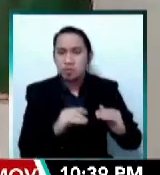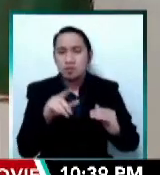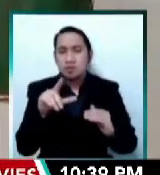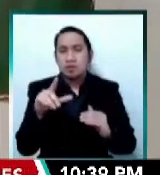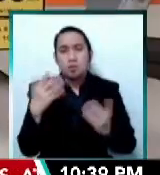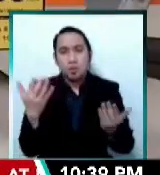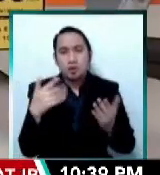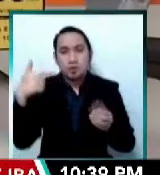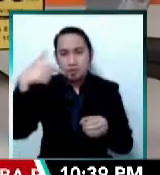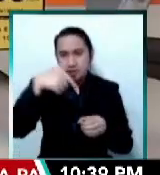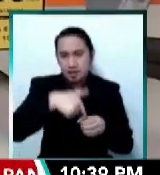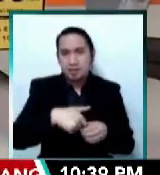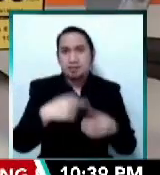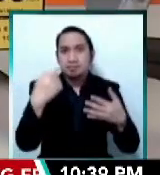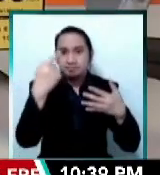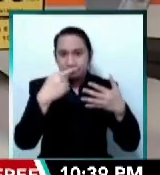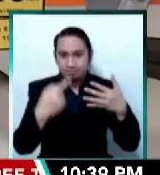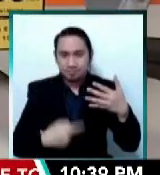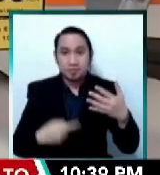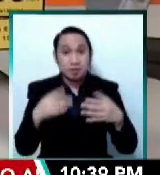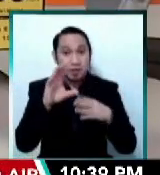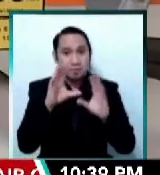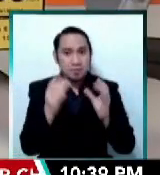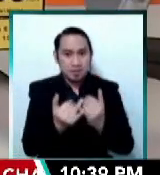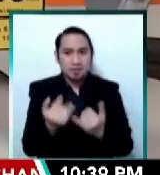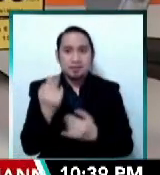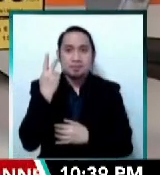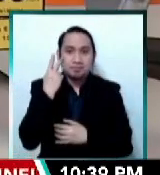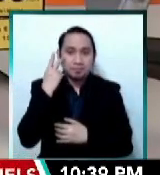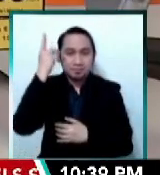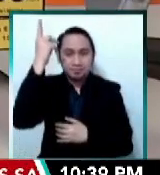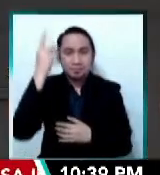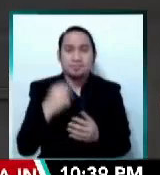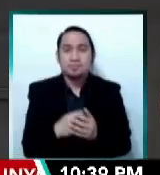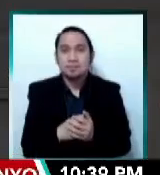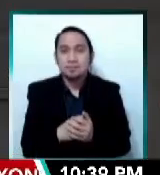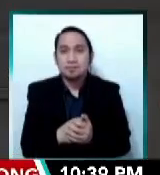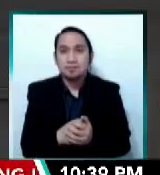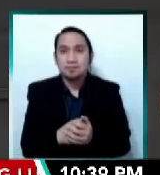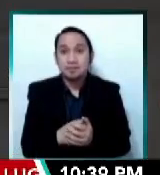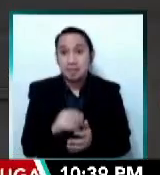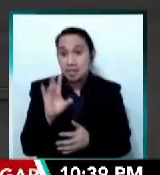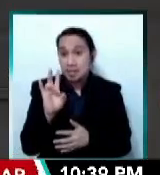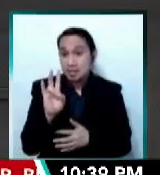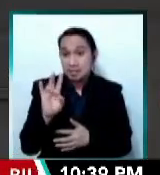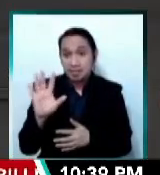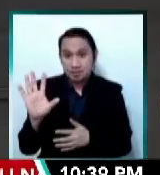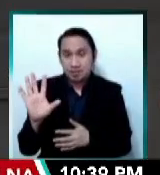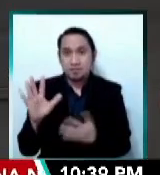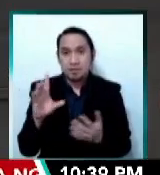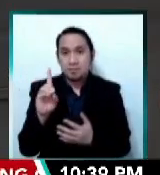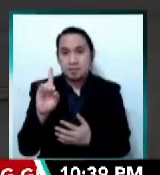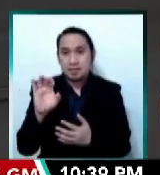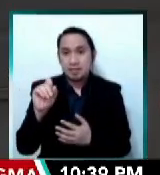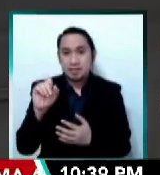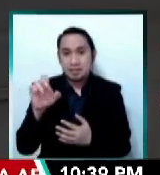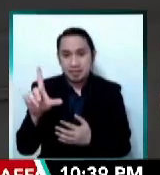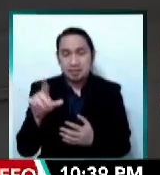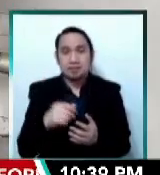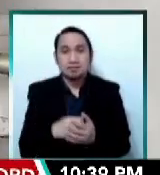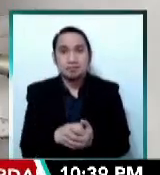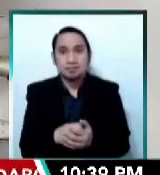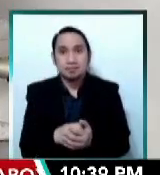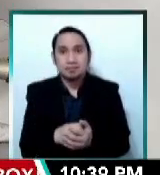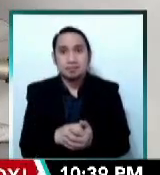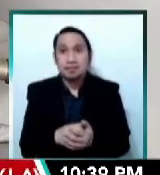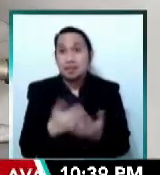V, Total, PTT Philippines at Clean Fuel. Habang 75 centavos sa diesel. 90 centavos per liter naman